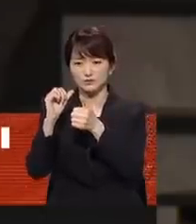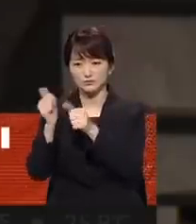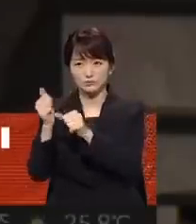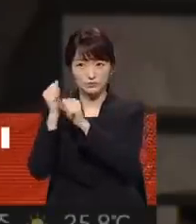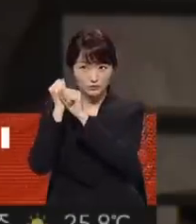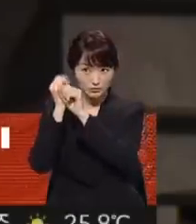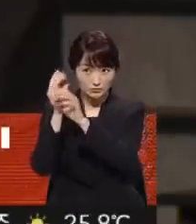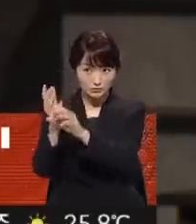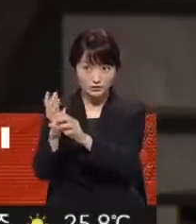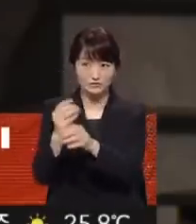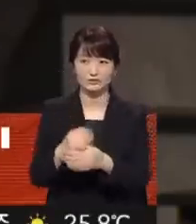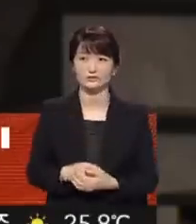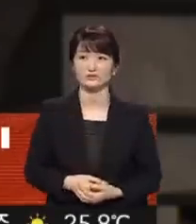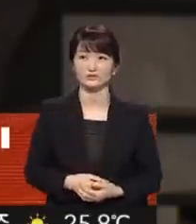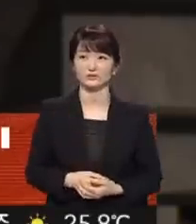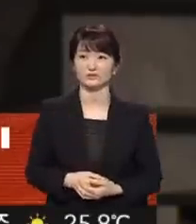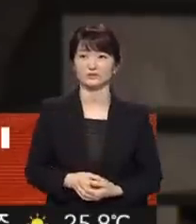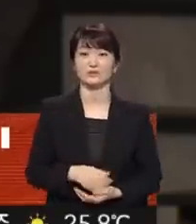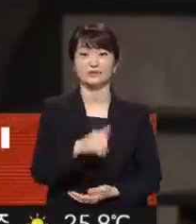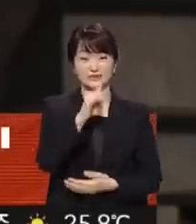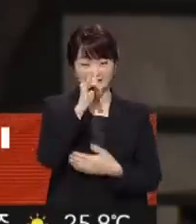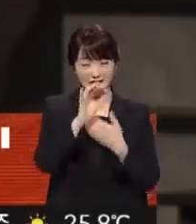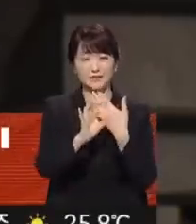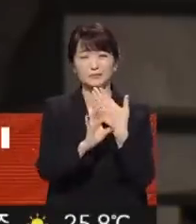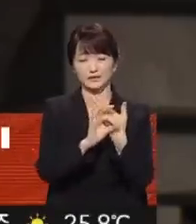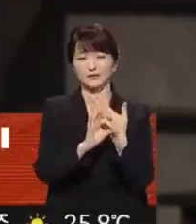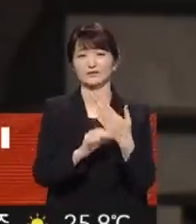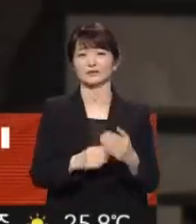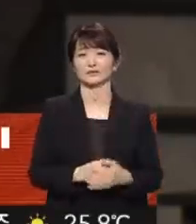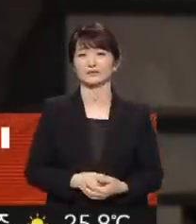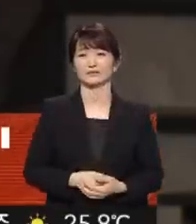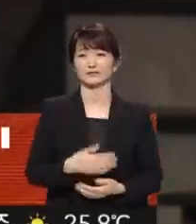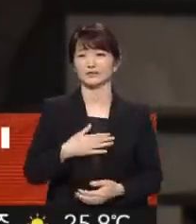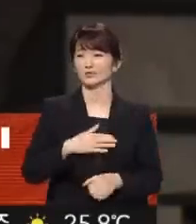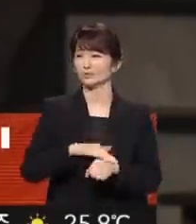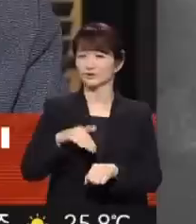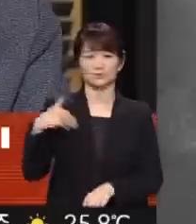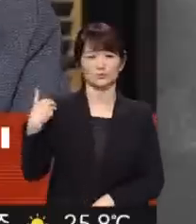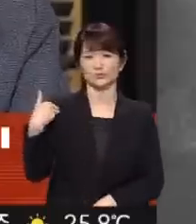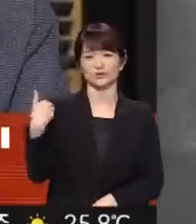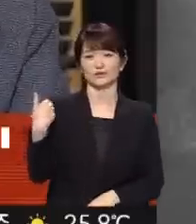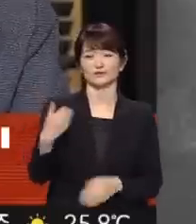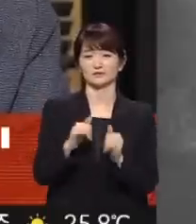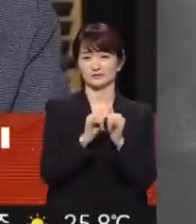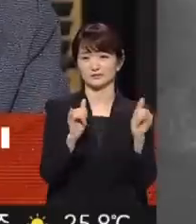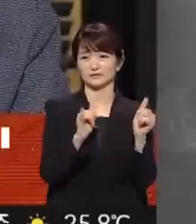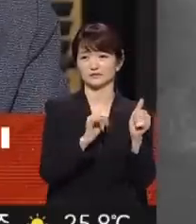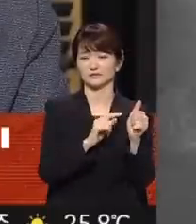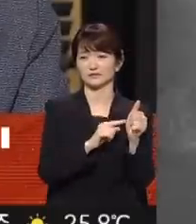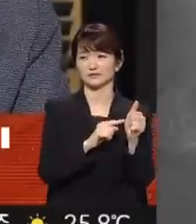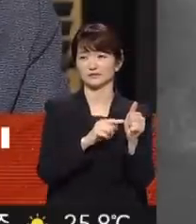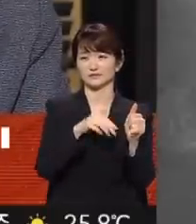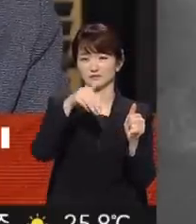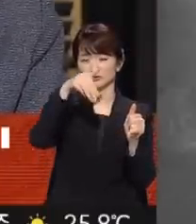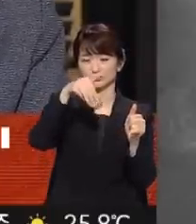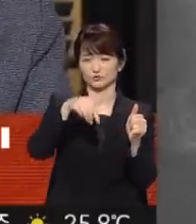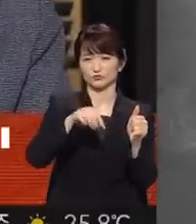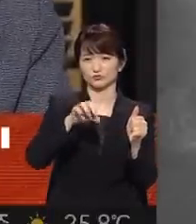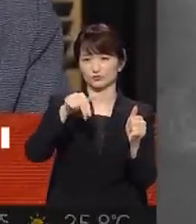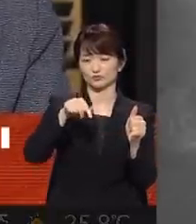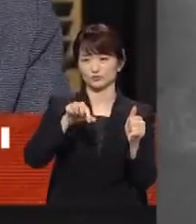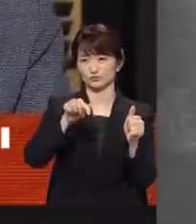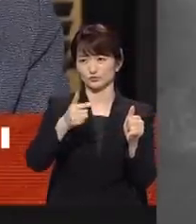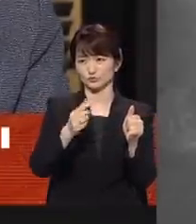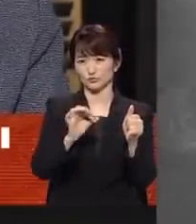중천공이라는 사람이 있어요? 아니 있다면. 아 있다면. 예. 그래서 저도 잘 모르는 사람이지만. 중천공이라는 학자가 어머니